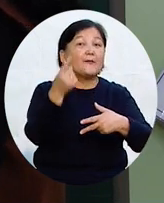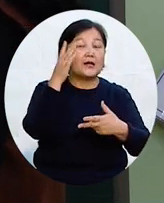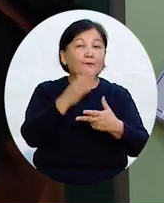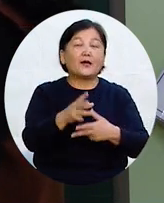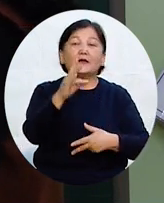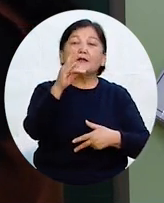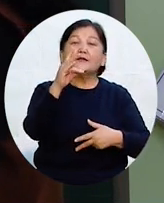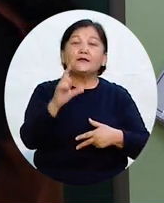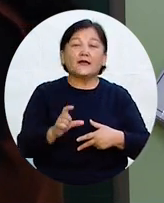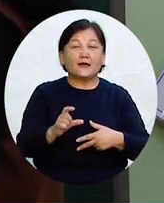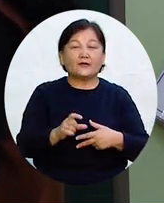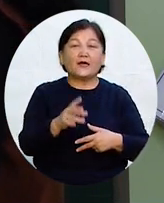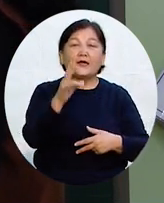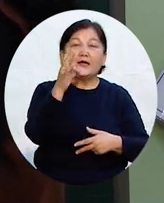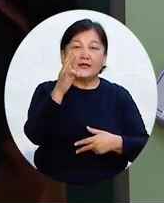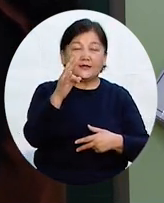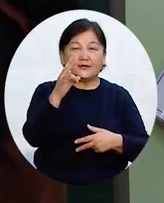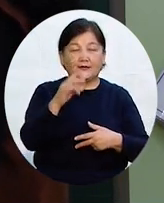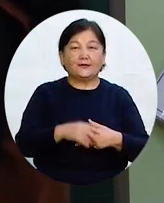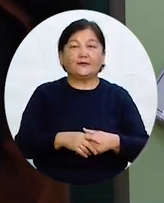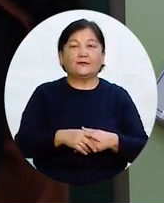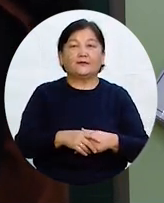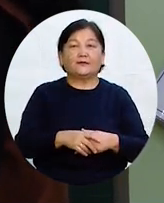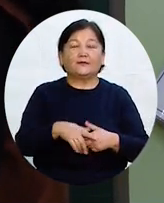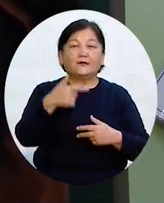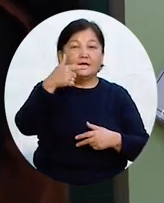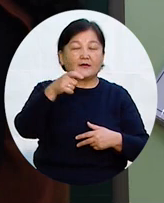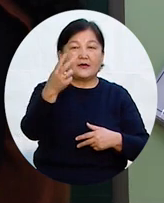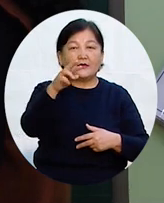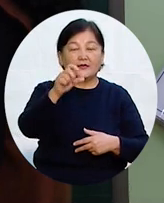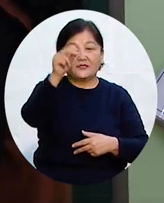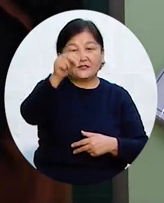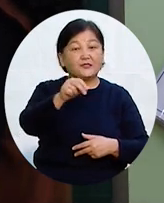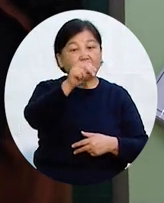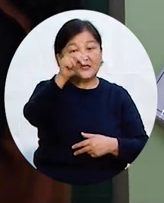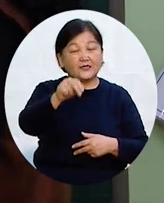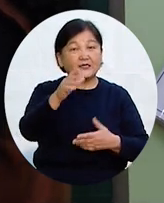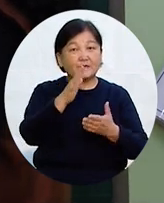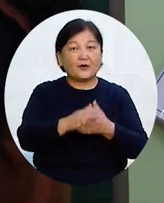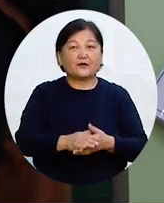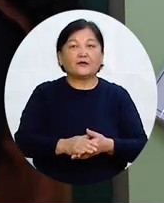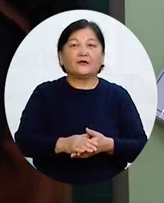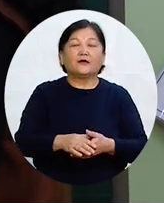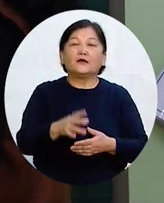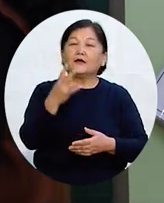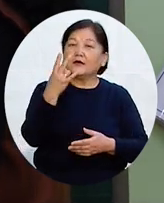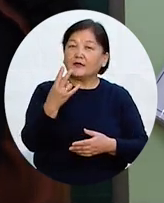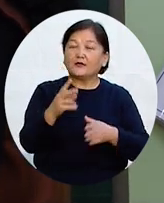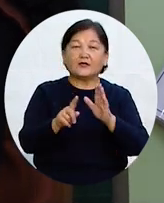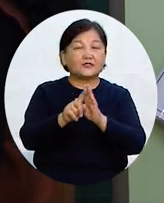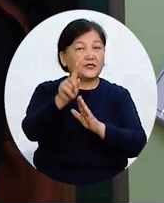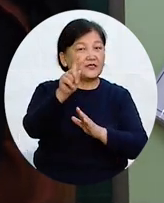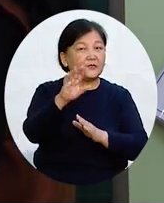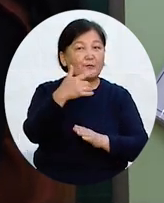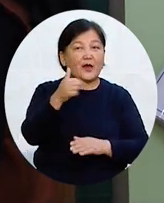нөхцөл залгахад энэ үсгээр эхэлсэн байгаа учраас энэ бол гэдэс жиргэлсэн юм байна. За, тэгвэл л нөхцөл маань ил үсгээр эхэлсэн нөхцөл